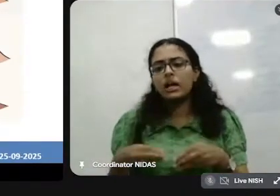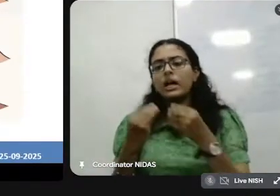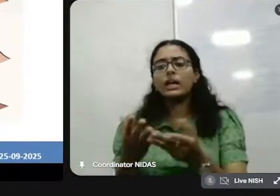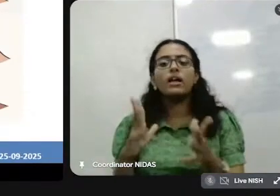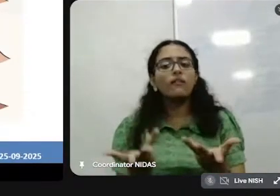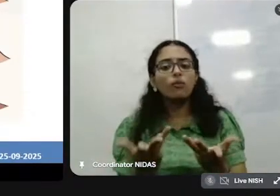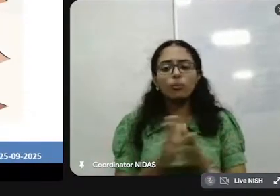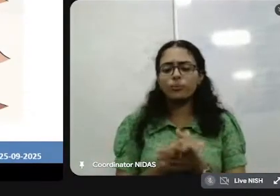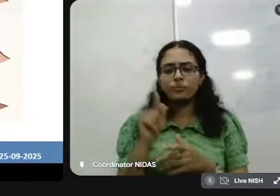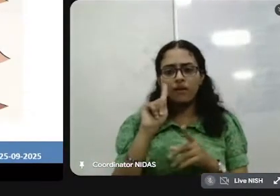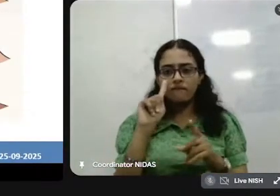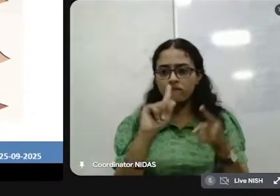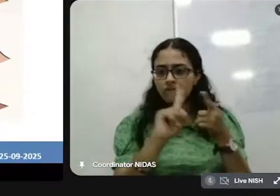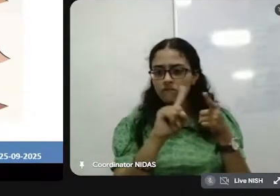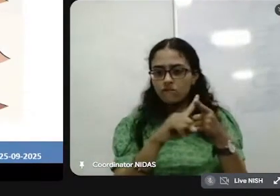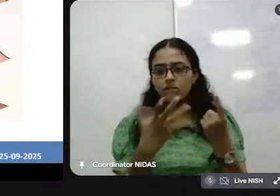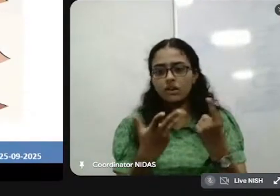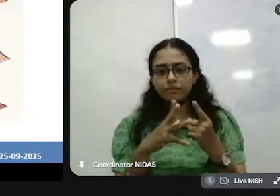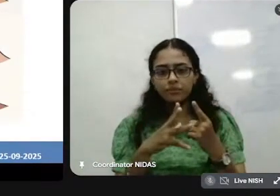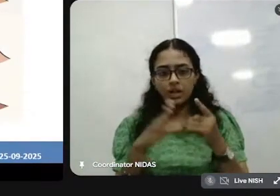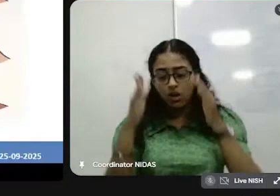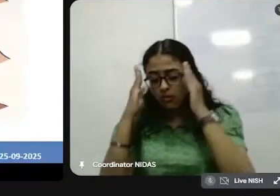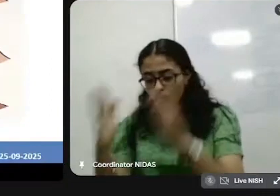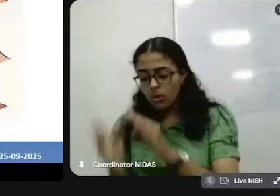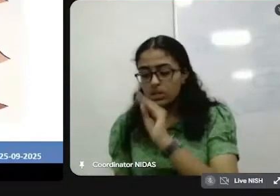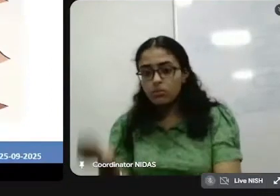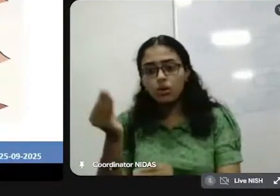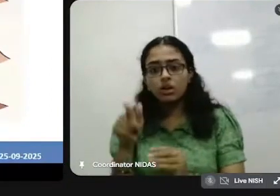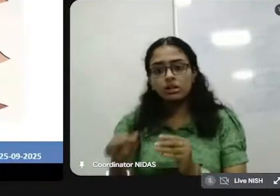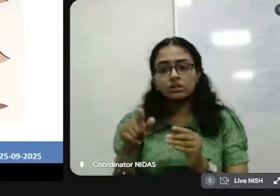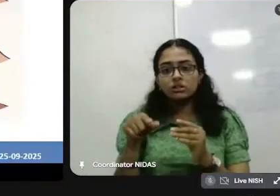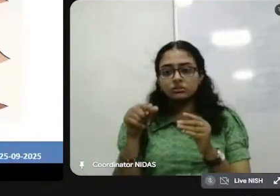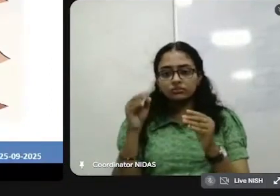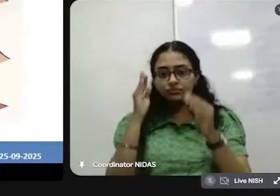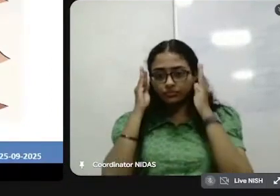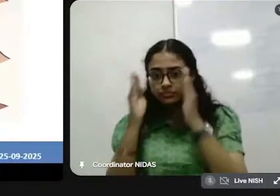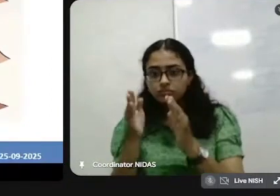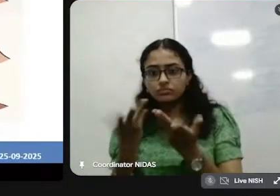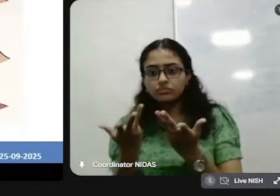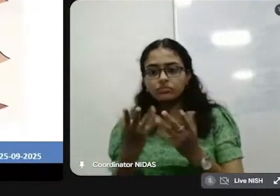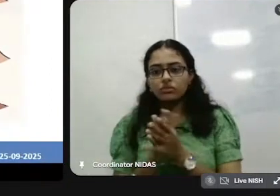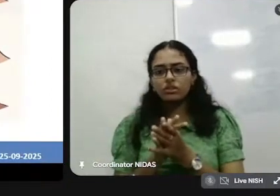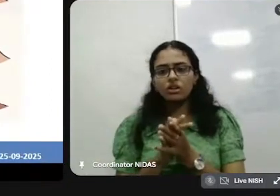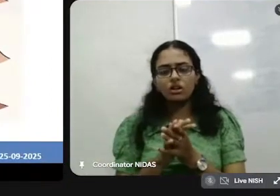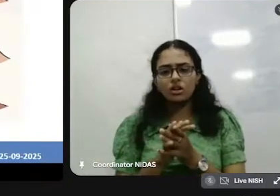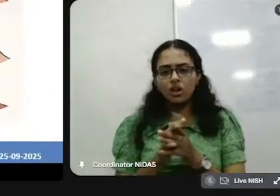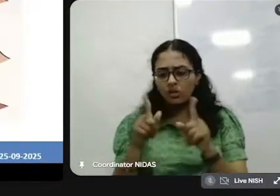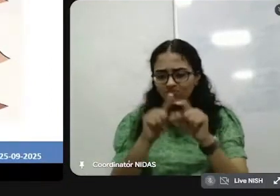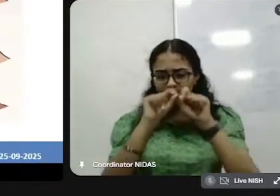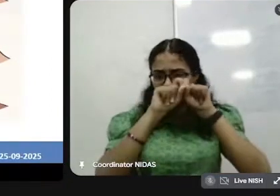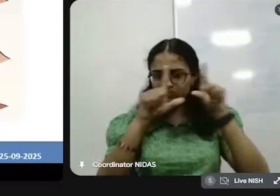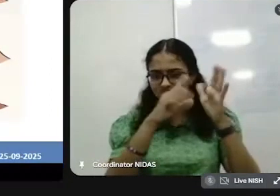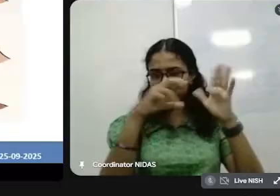നോക്കുന്നത്. ഇപ്പൊ ആദ്യമായിട്ട് ശ്രദ്ധ കൂട്ടാൻ പറ്റാൻ വേണ്ടിയിട്ട് നമുക്ക് എന്ത് ചെയ്യാം നോക്കുമ്പോൾ ഇവിടെ ഒരു പടം കണ്ടിട്ടുണ്ട്.